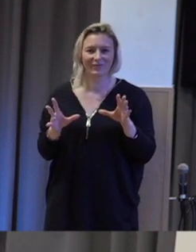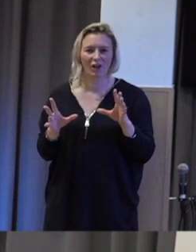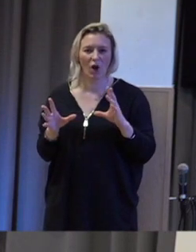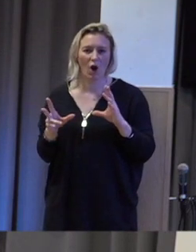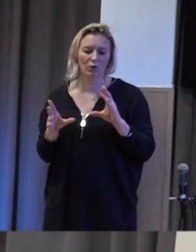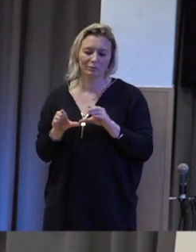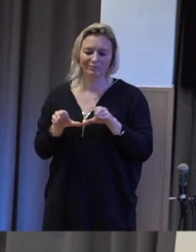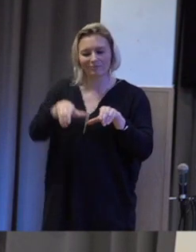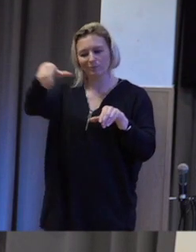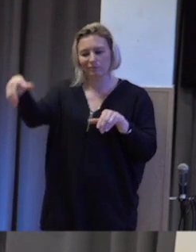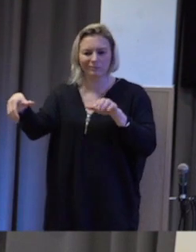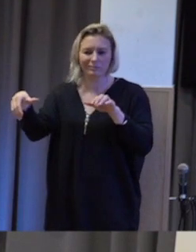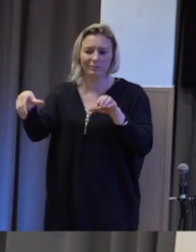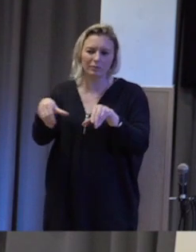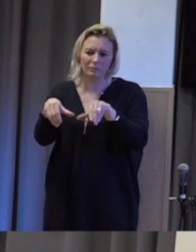Testament.